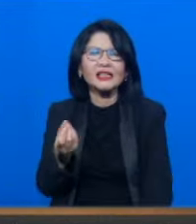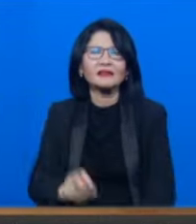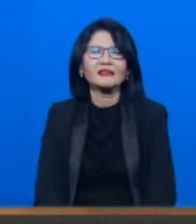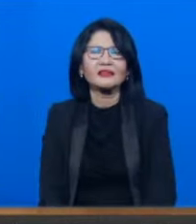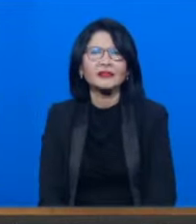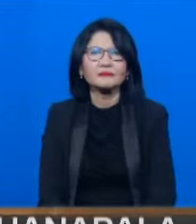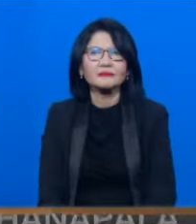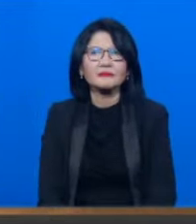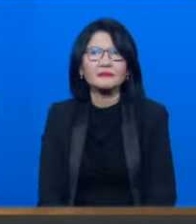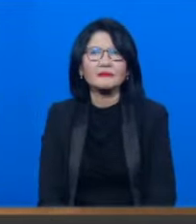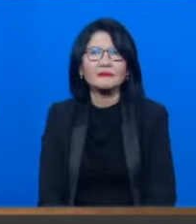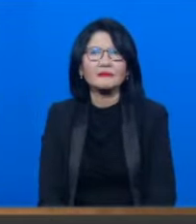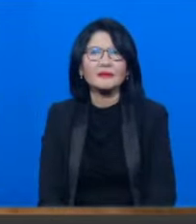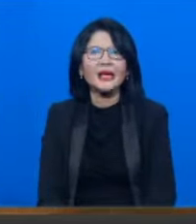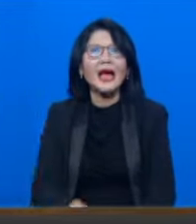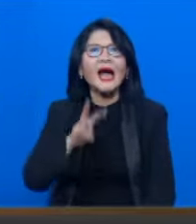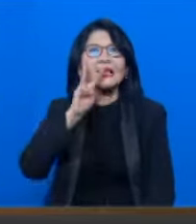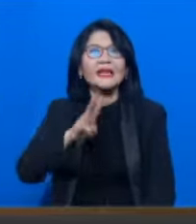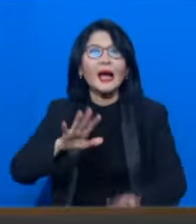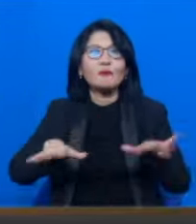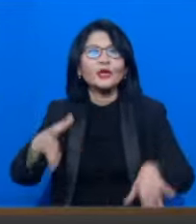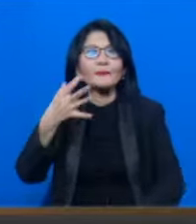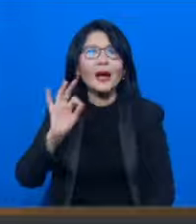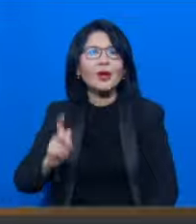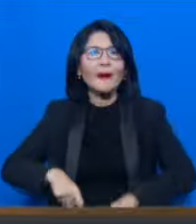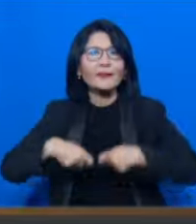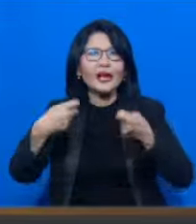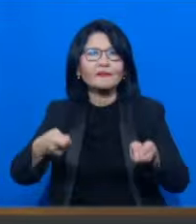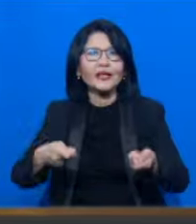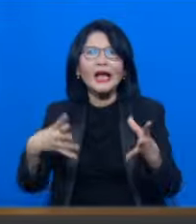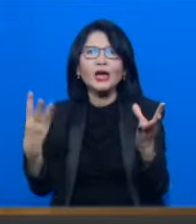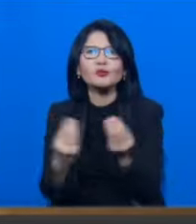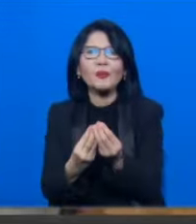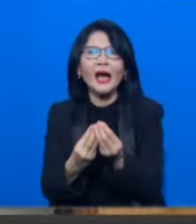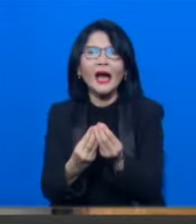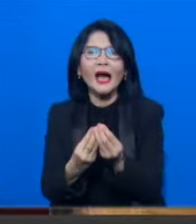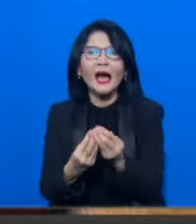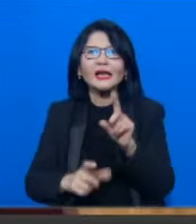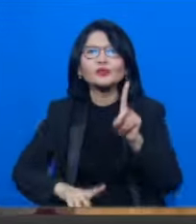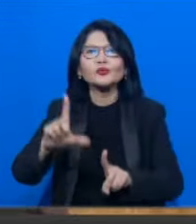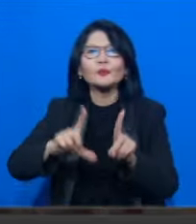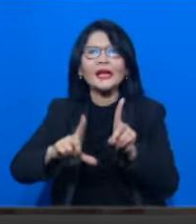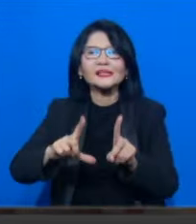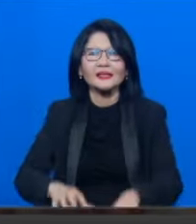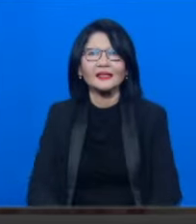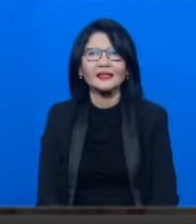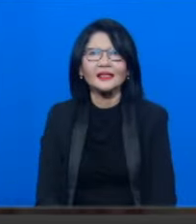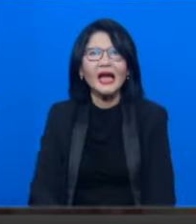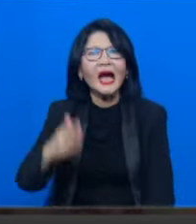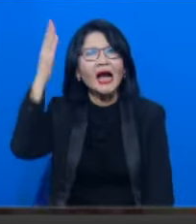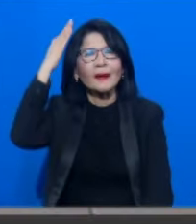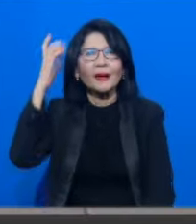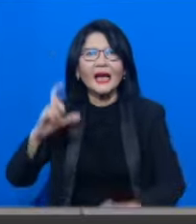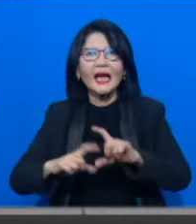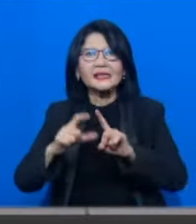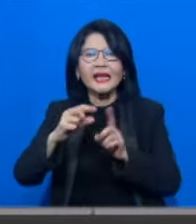tahun ajaran baru ini tercatat hanya 3 siswa yang mendaftar dan jumlah total siswa hanya 17 anak. Kepala SDN